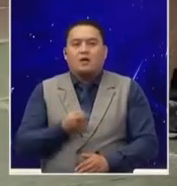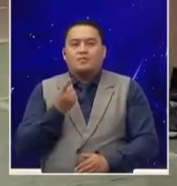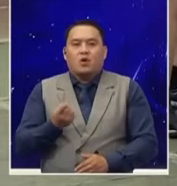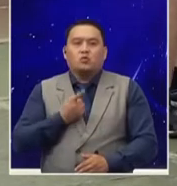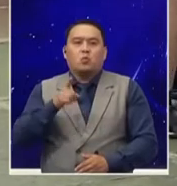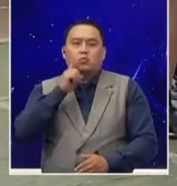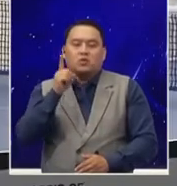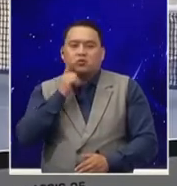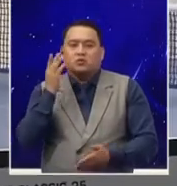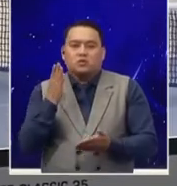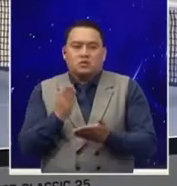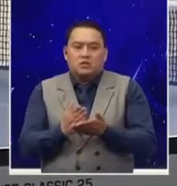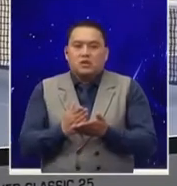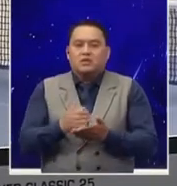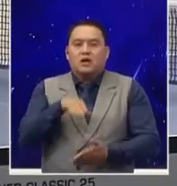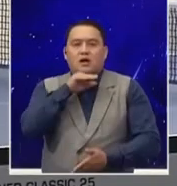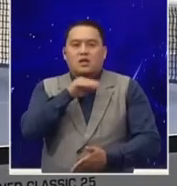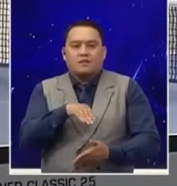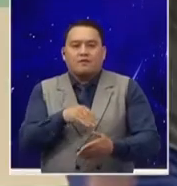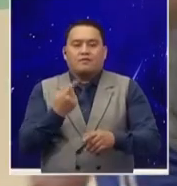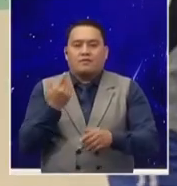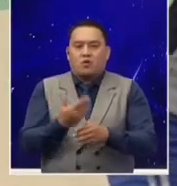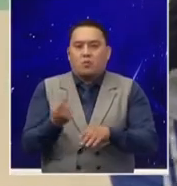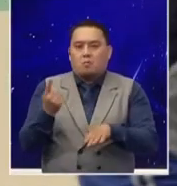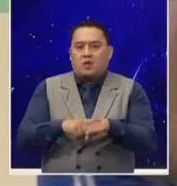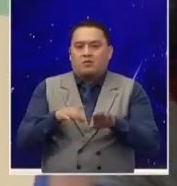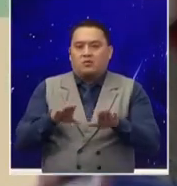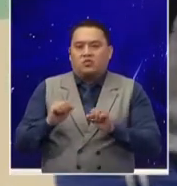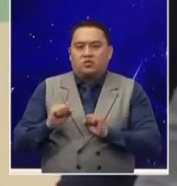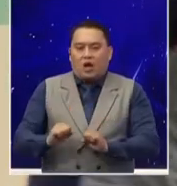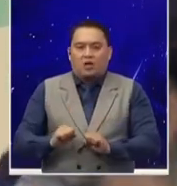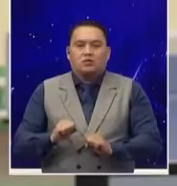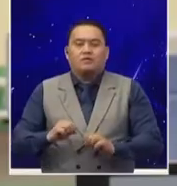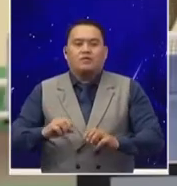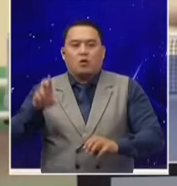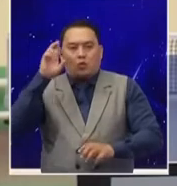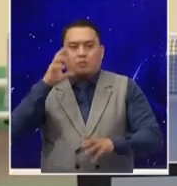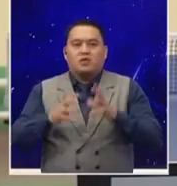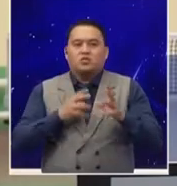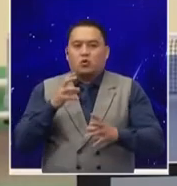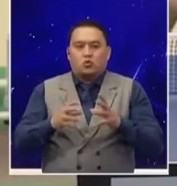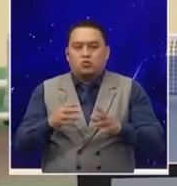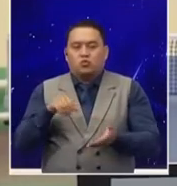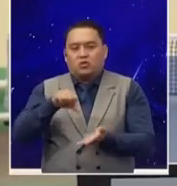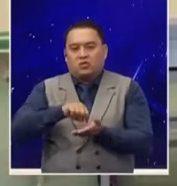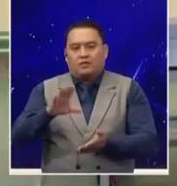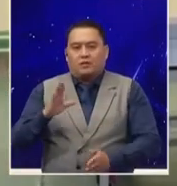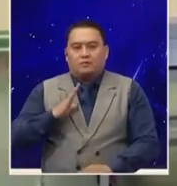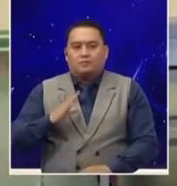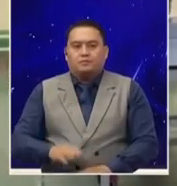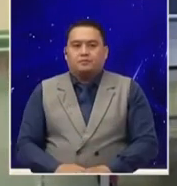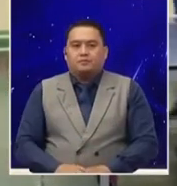Диас Бекен. На чемпионате Казахстана он занял первое место, а также достойно защитил честь страны на международной арене.